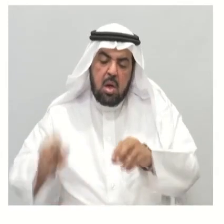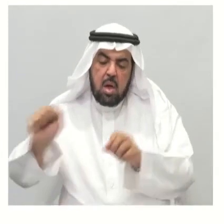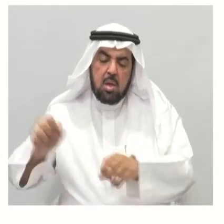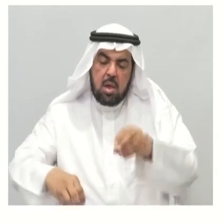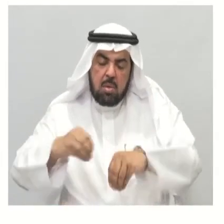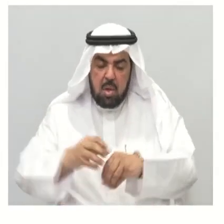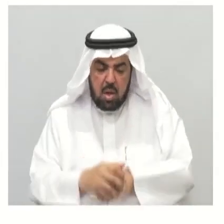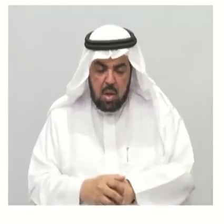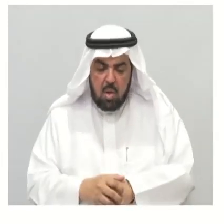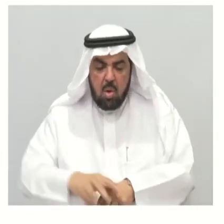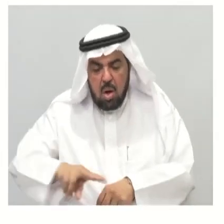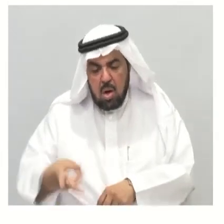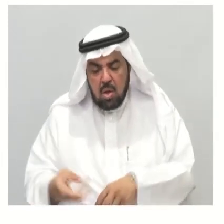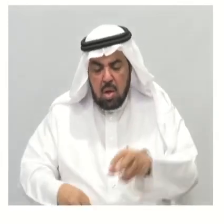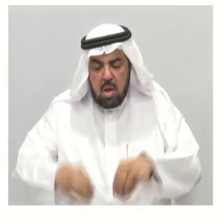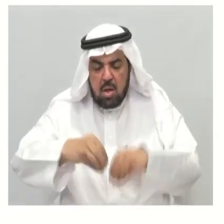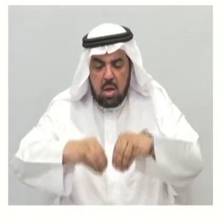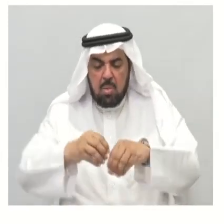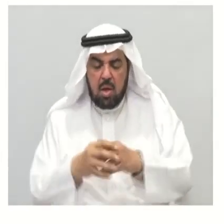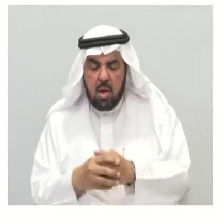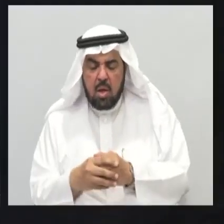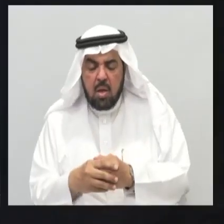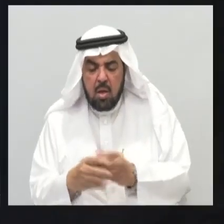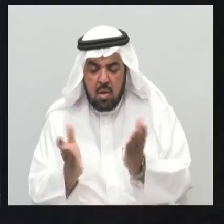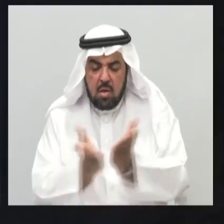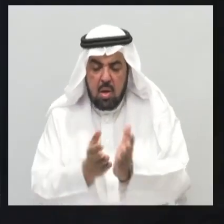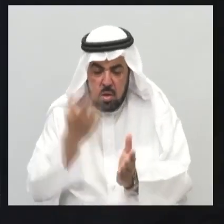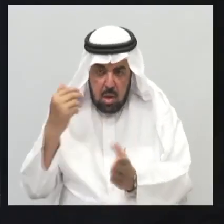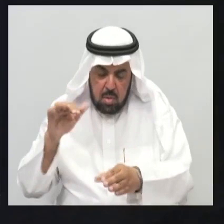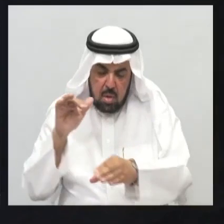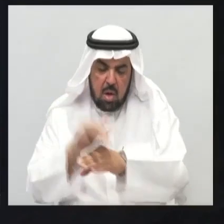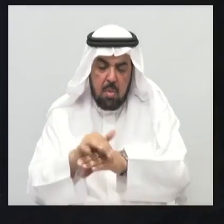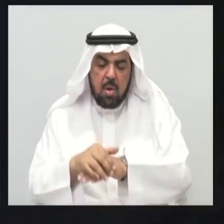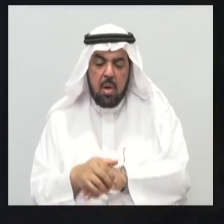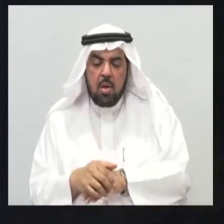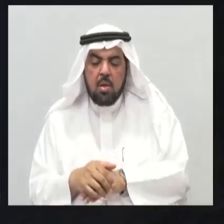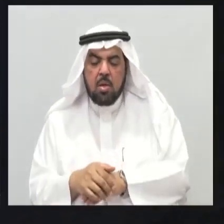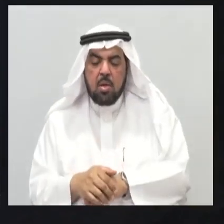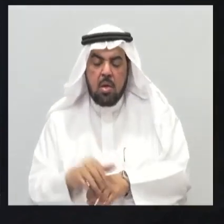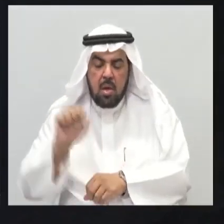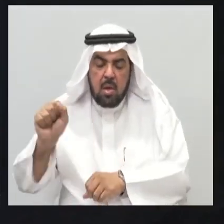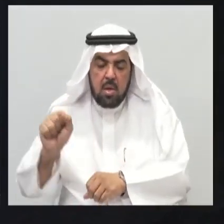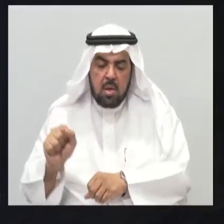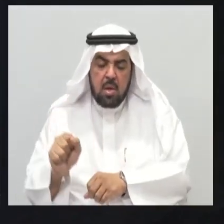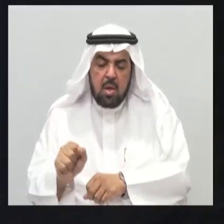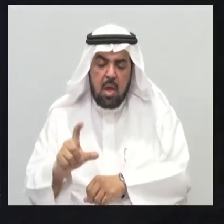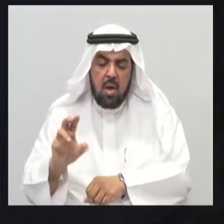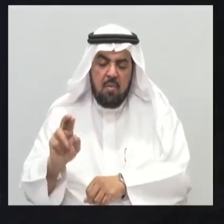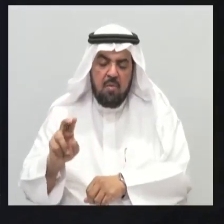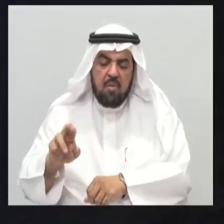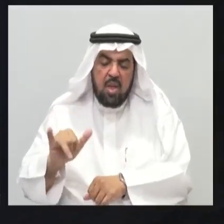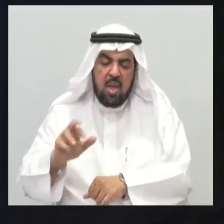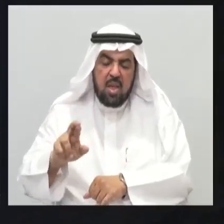وأيضا التغير الكيميائي. في الحصة الماضية تكلمنا عن الخاصية الفيزيائية